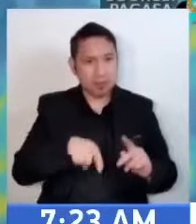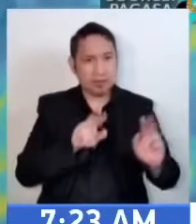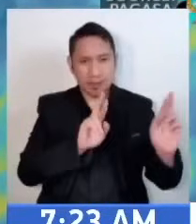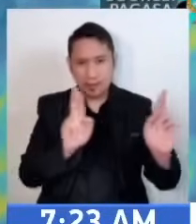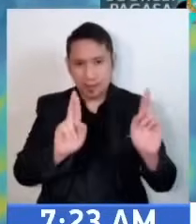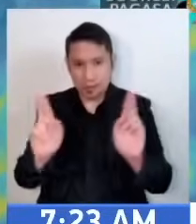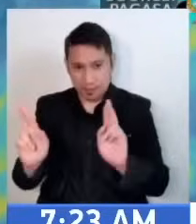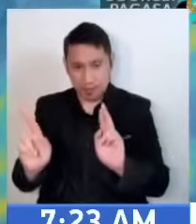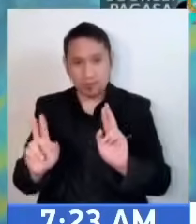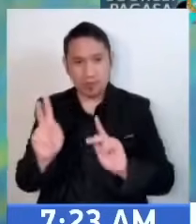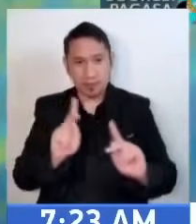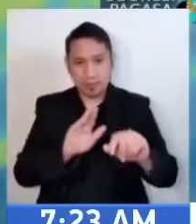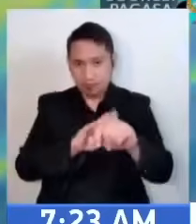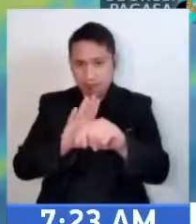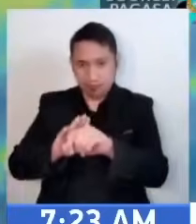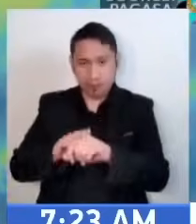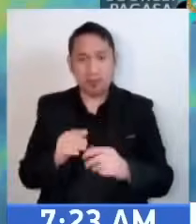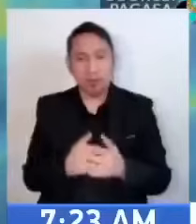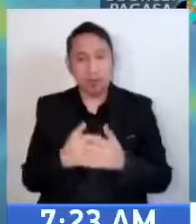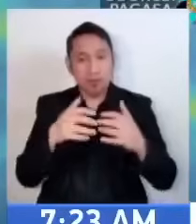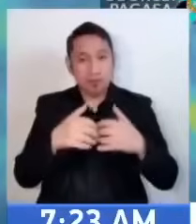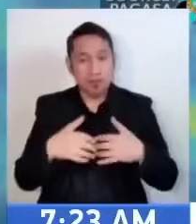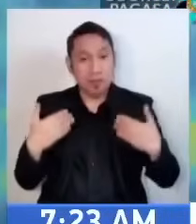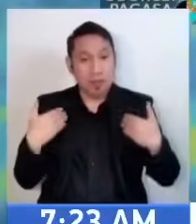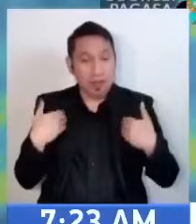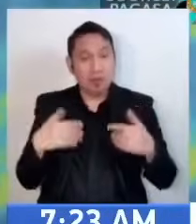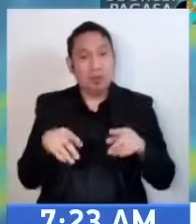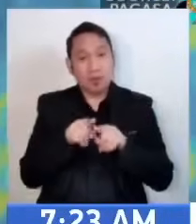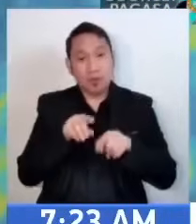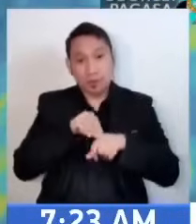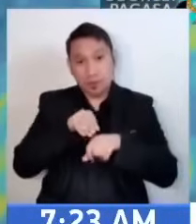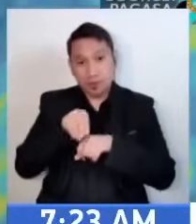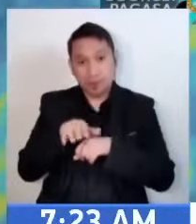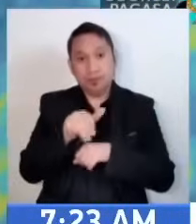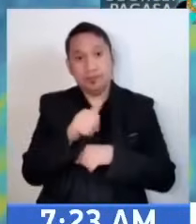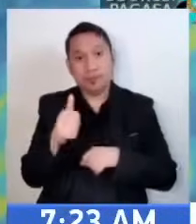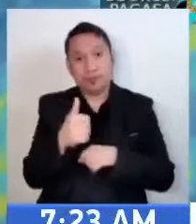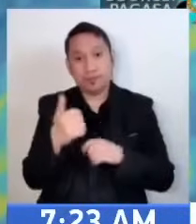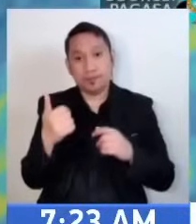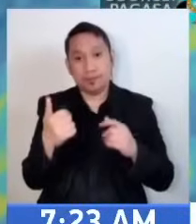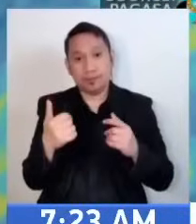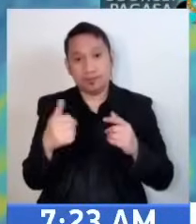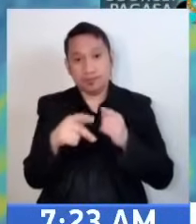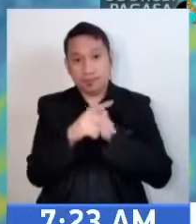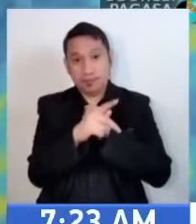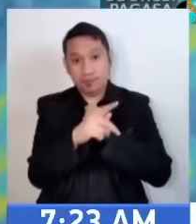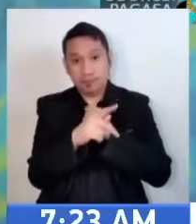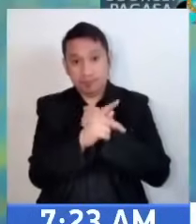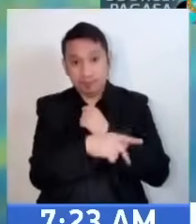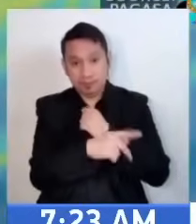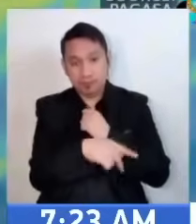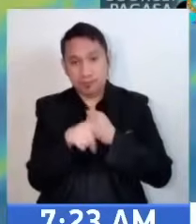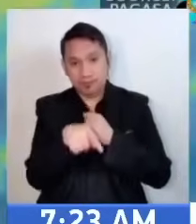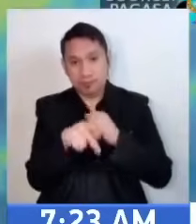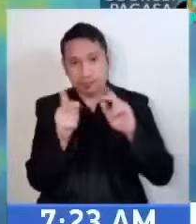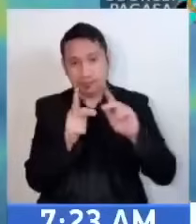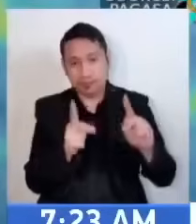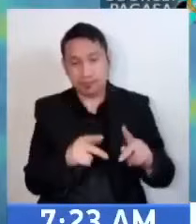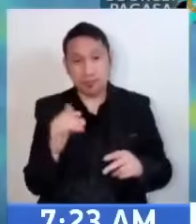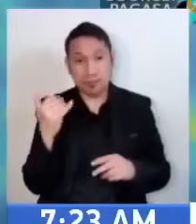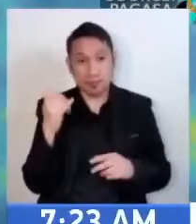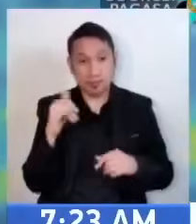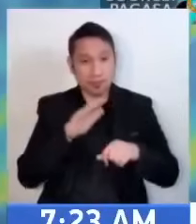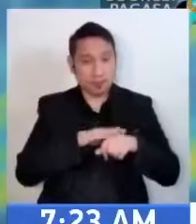ang landslide. May rainfall advisory naman sa ilang pambahagi sa mga sabing probinsya. Tatagalan ang sabing yellow rainfall warning at